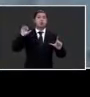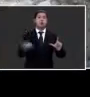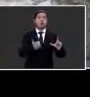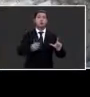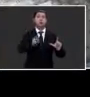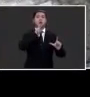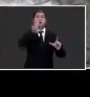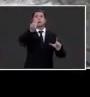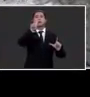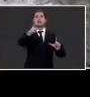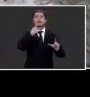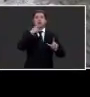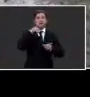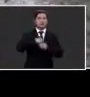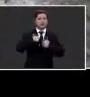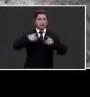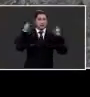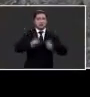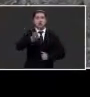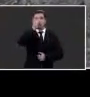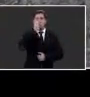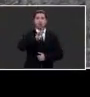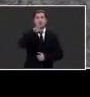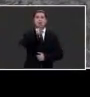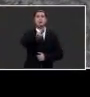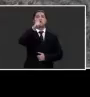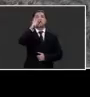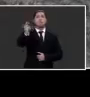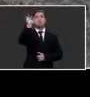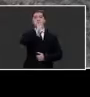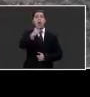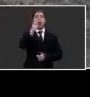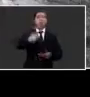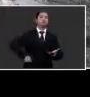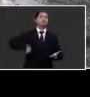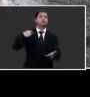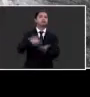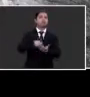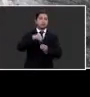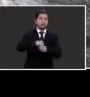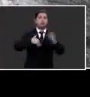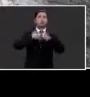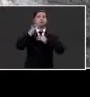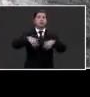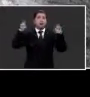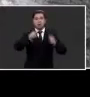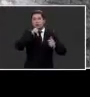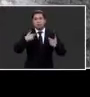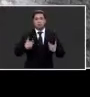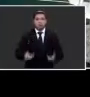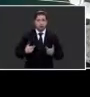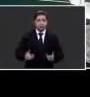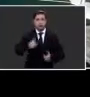son 21 yılda yaptığımız 479 milyar liralık yatırımla inşa ettiğimiz Barajlar